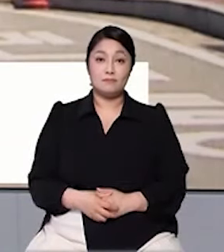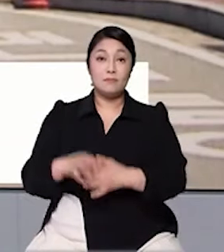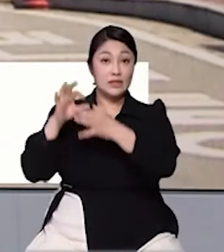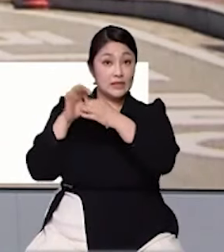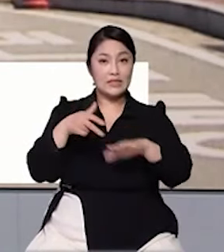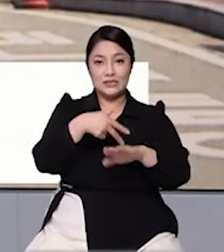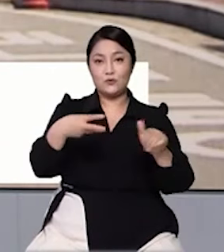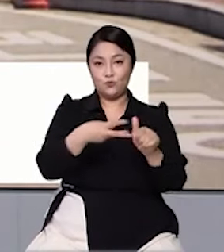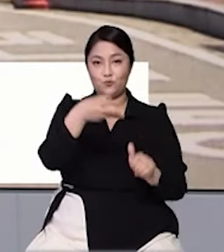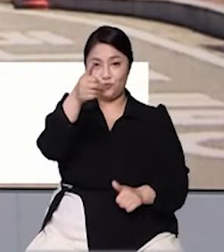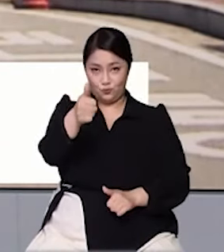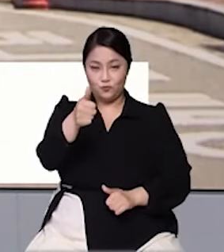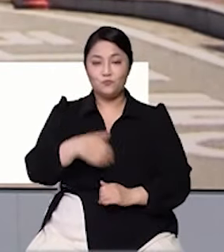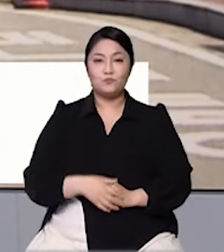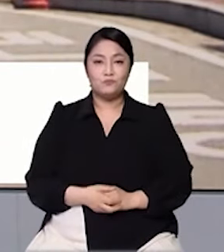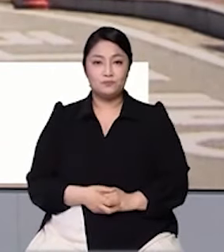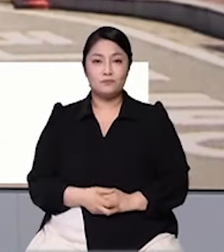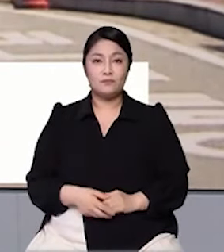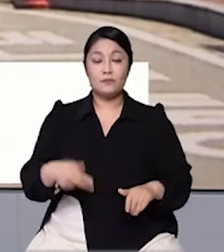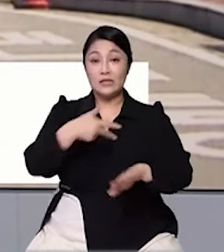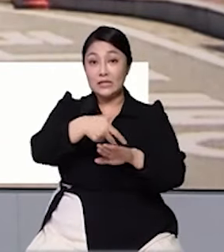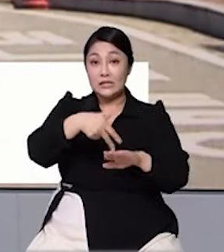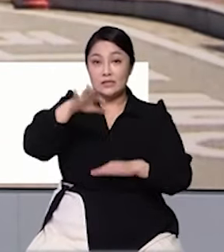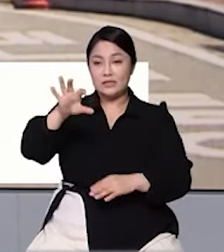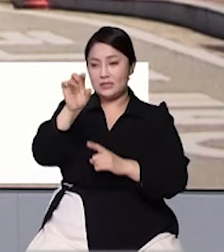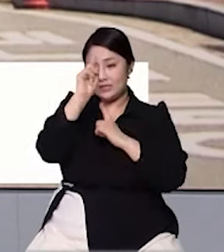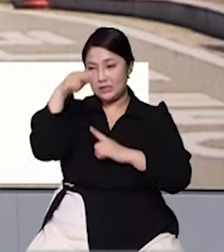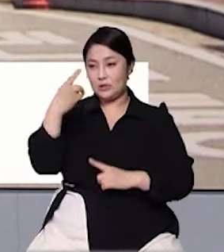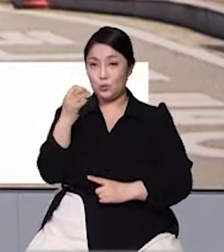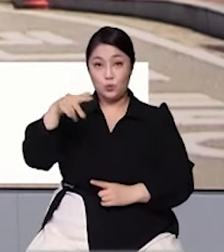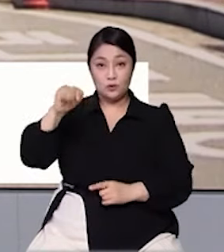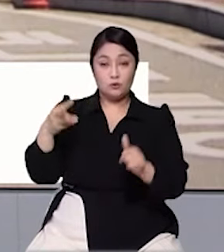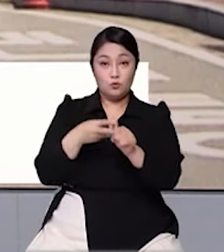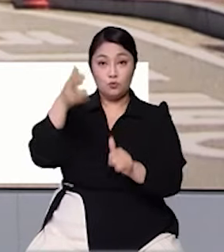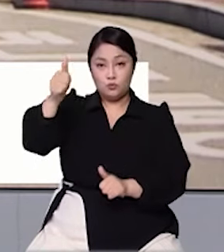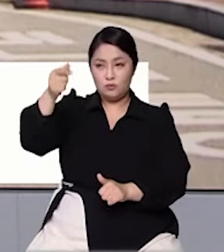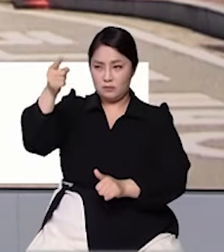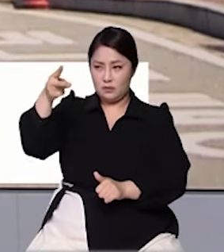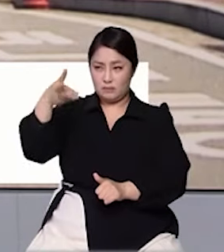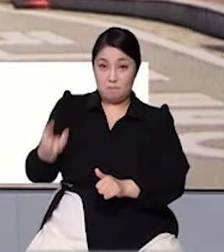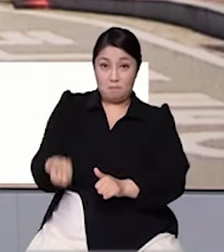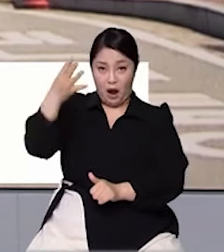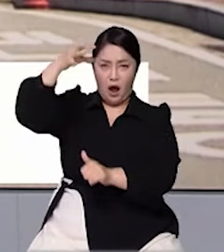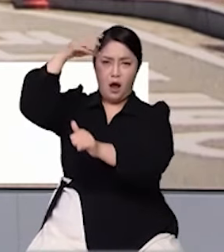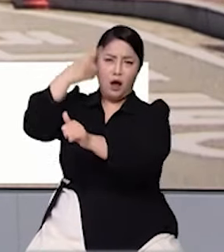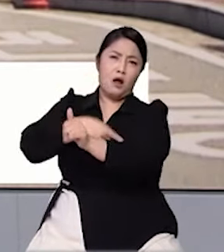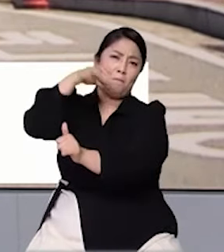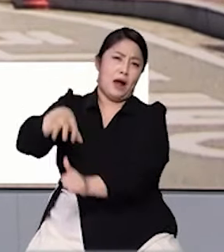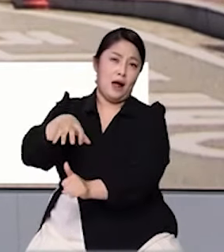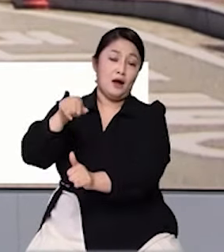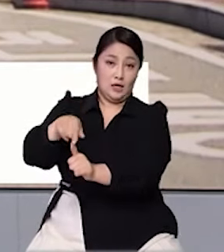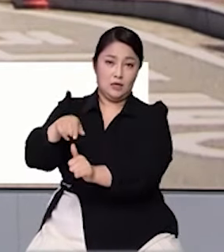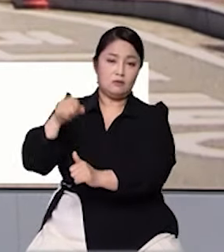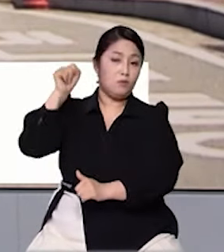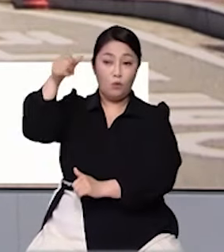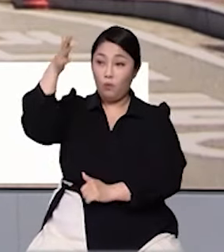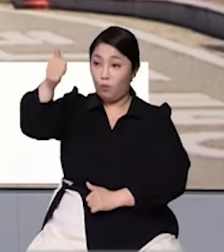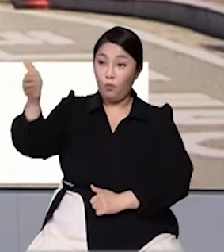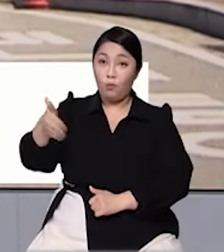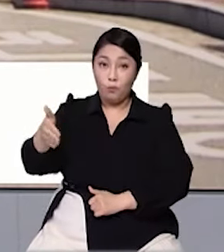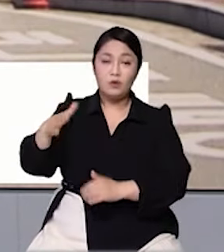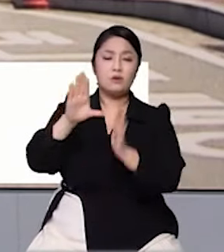이어서 진도군 수성 겁니다 진도는 이동진 군수의 3선 연임 제한으로 무주공산 이란 군수 집에 놓고